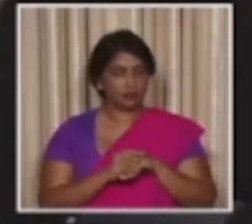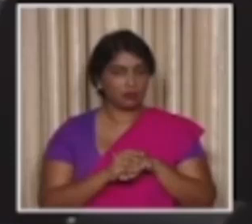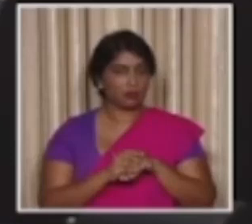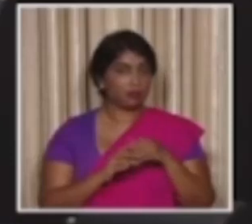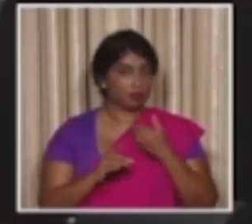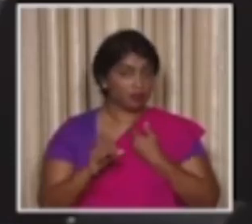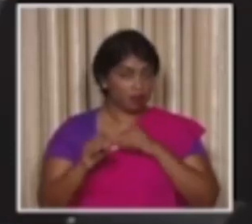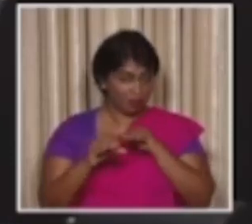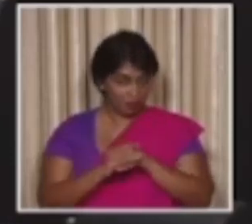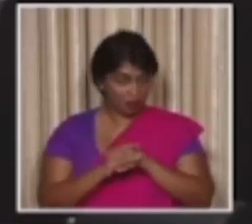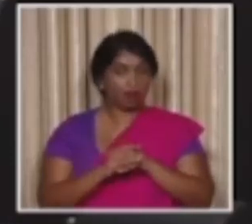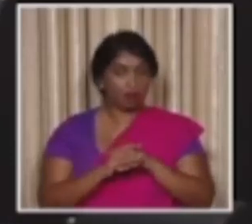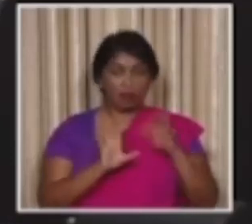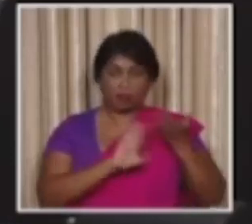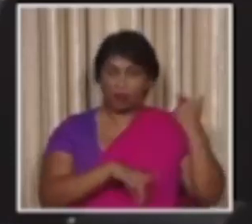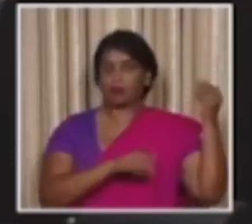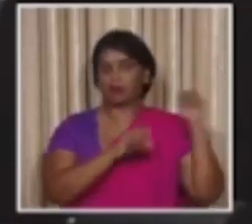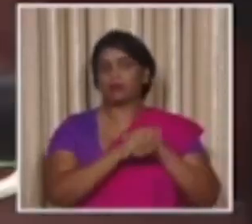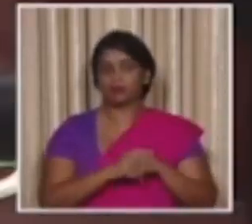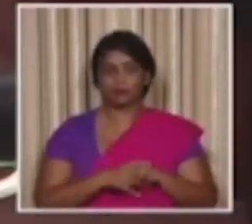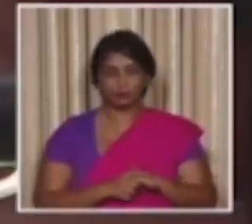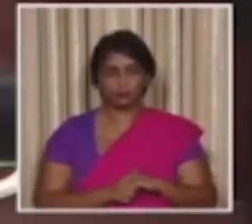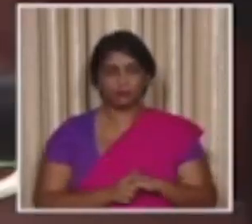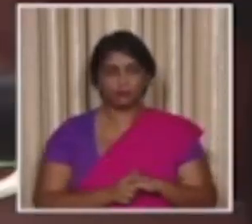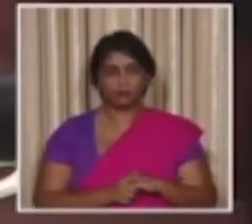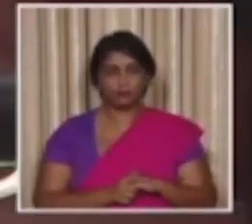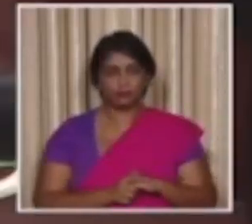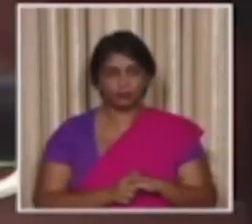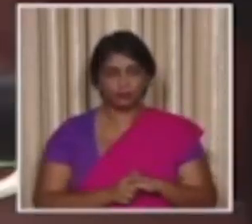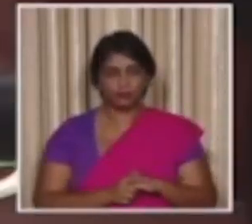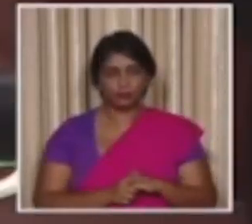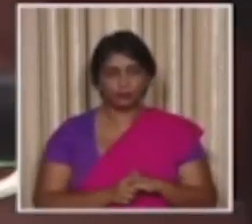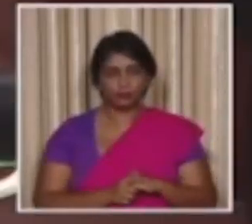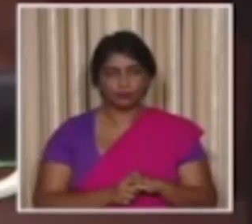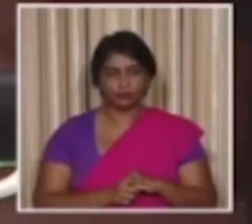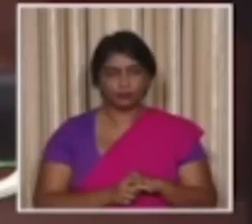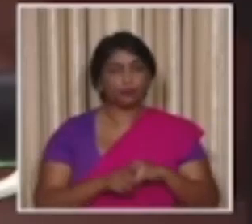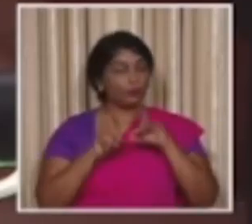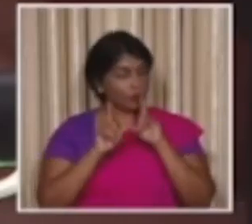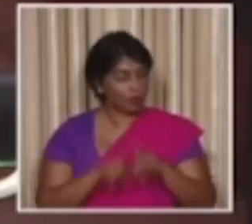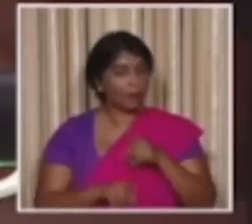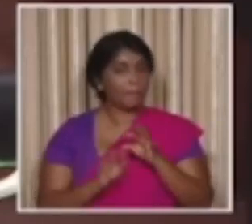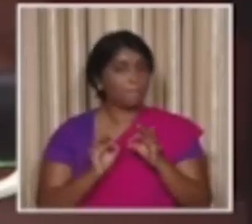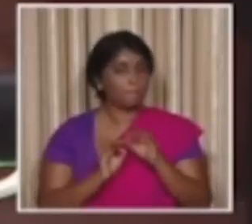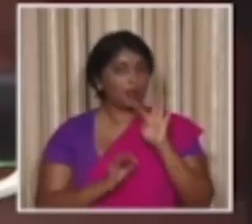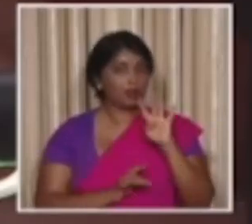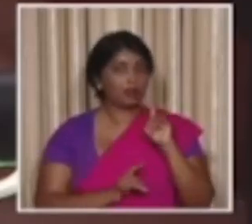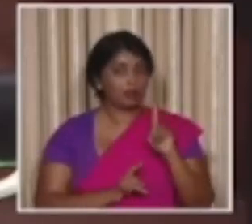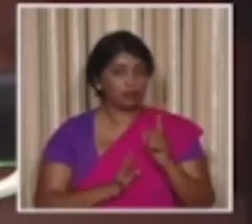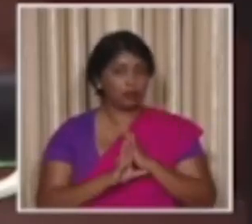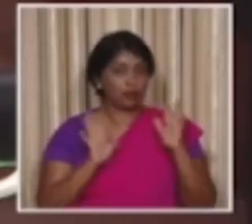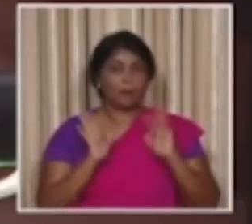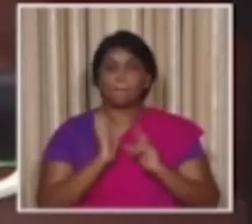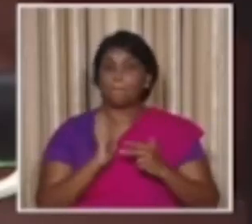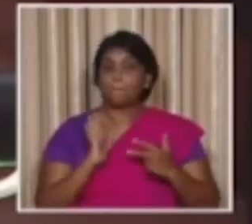මේ තනතුර බාර ගන්නකම් හිටියා. ඒ කියන්නේ මට ඒක දැනගන්න උනේ. ඒ කියන්නේ මෙවැනි ඒ කියන්නේ මේ බිලියන 41 වෙනි විශාල